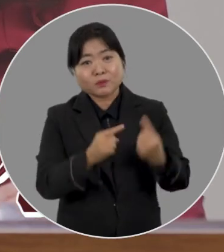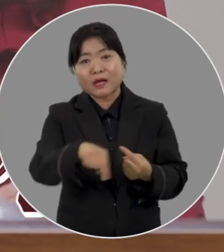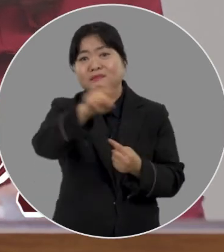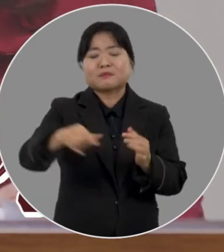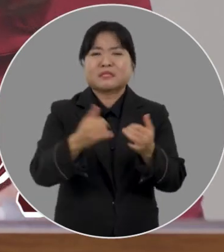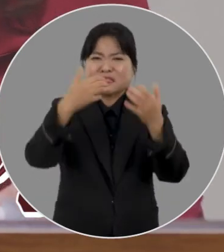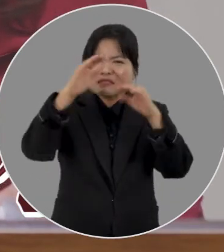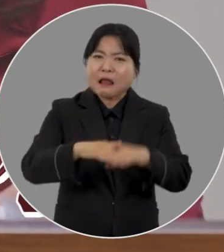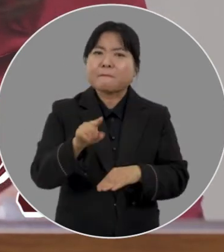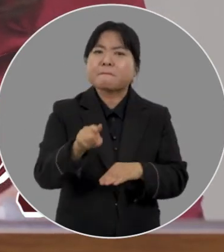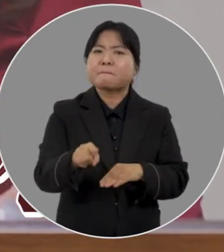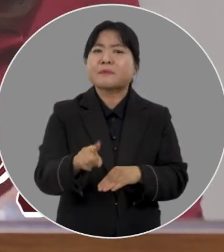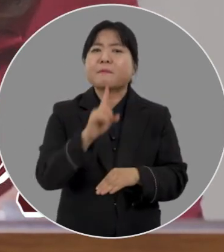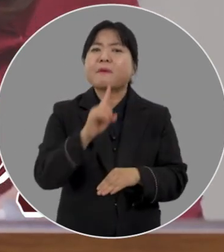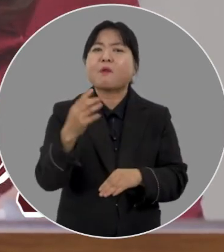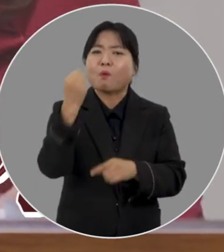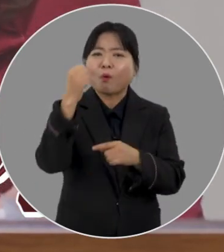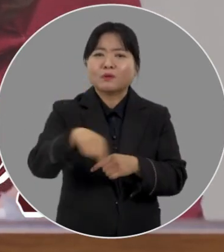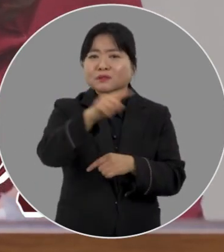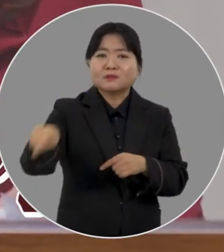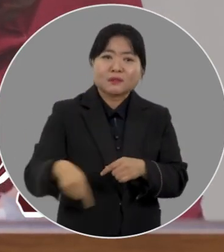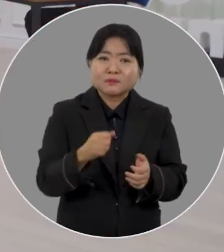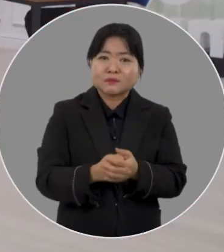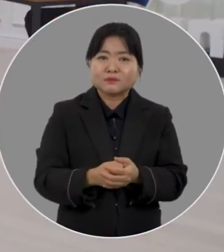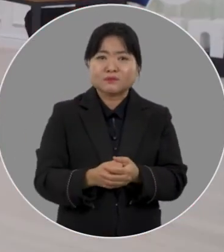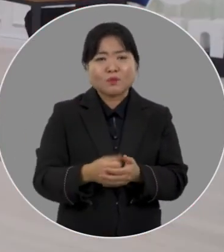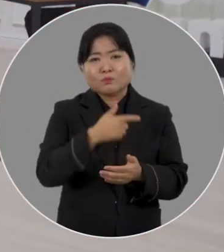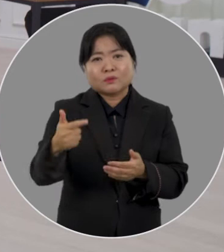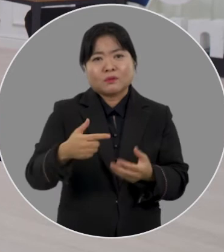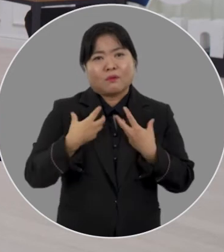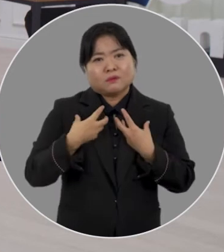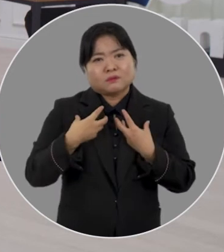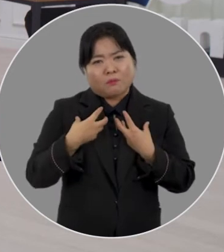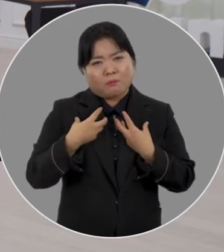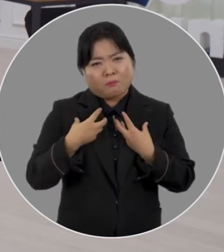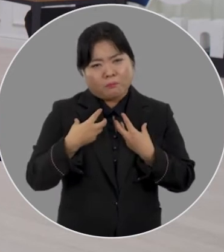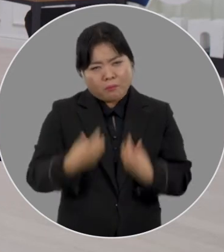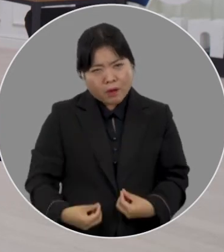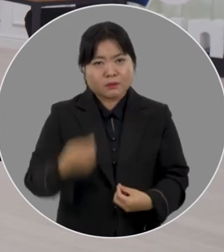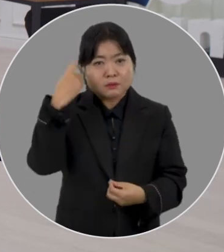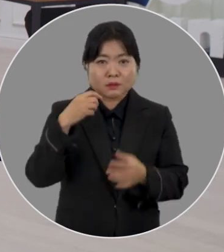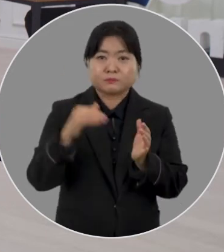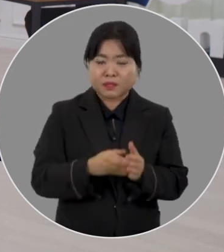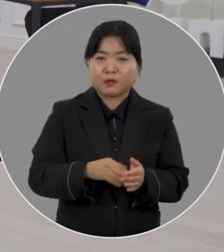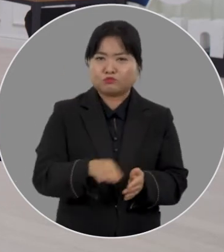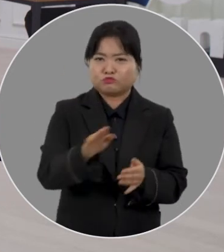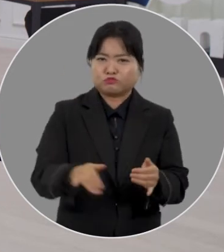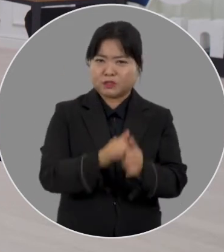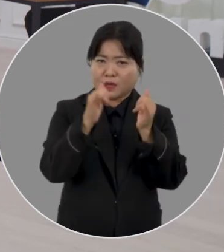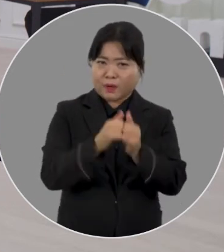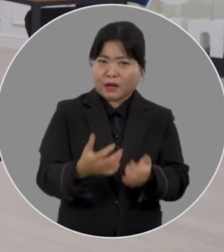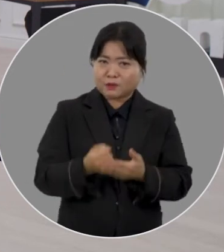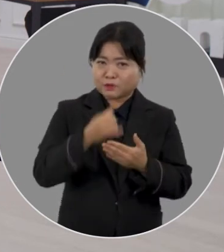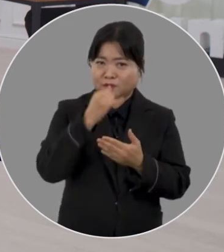사람이 이슬람이다 한마디로 이제 그 사람들 부대께. 그래서 너무나 큰 절망감이었습니다. 그러니까 우리 사회가 가지고 있는